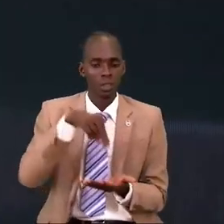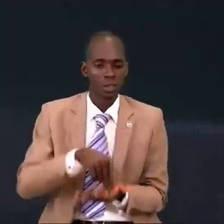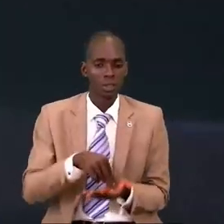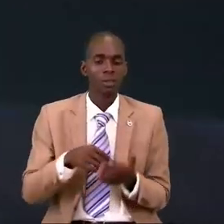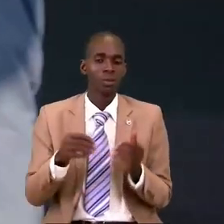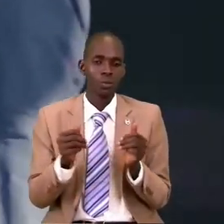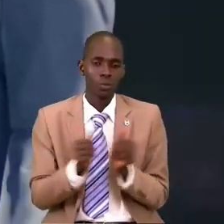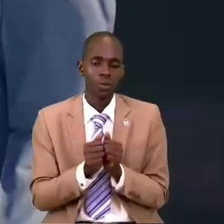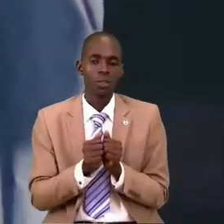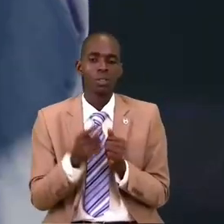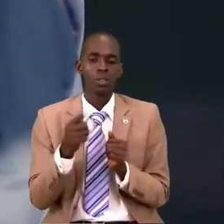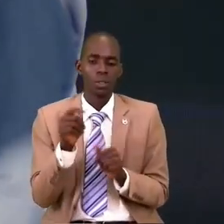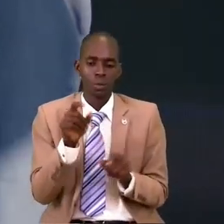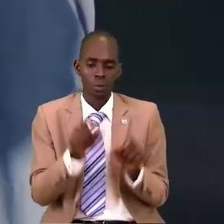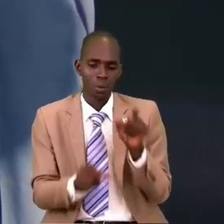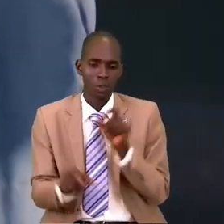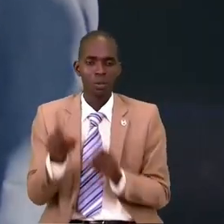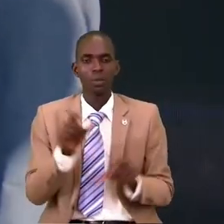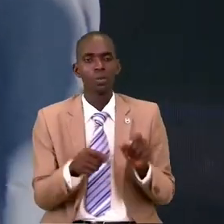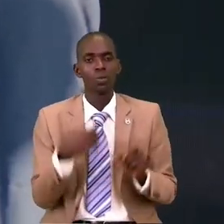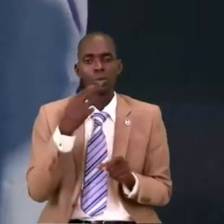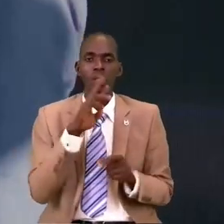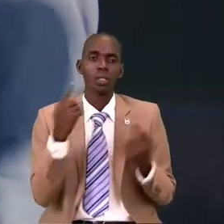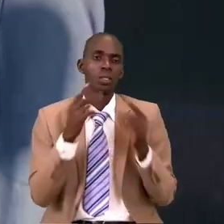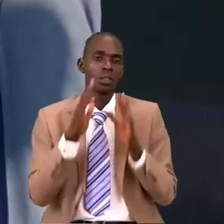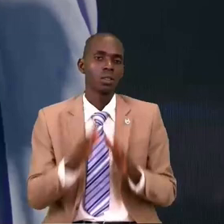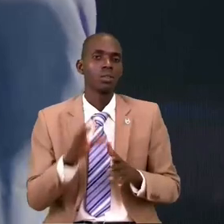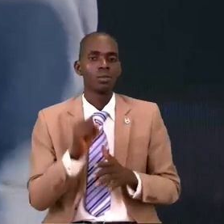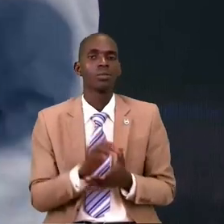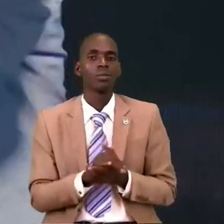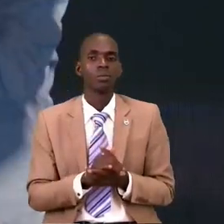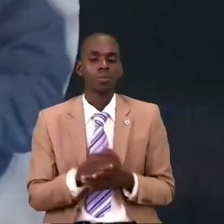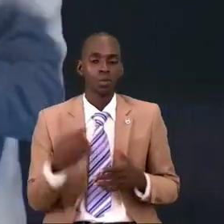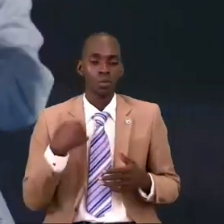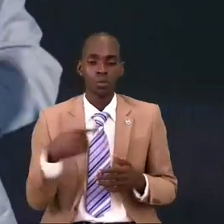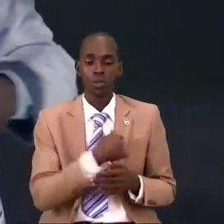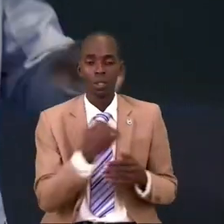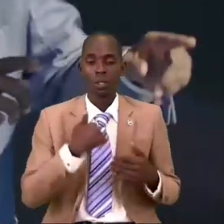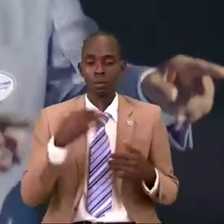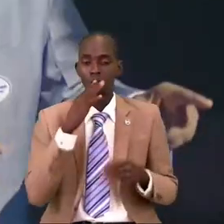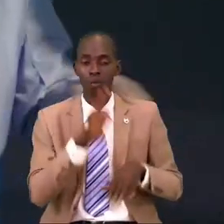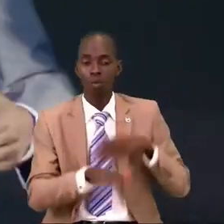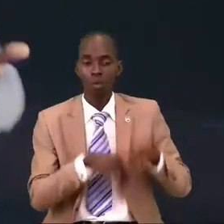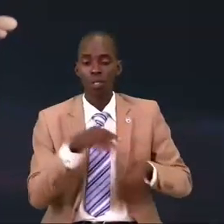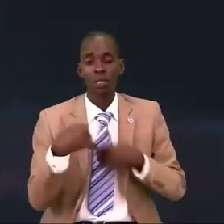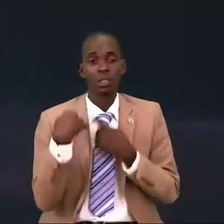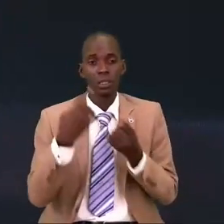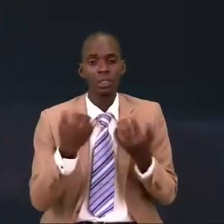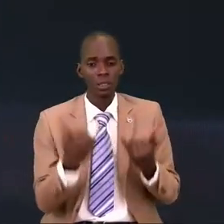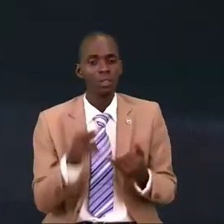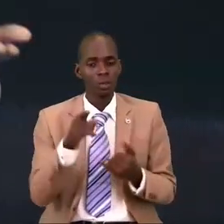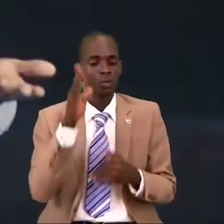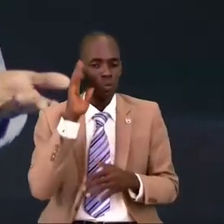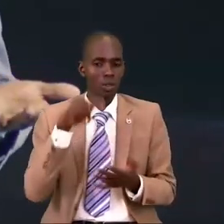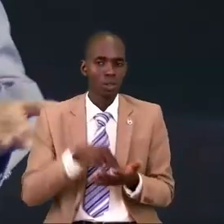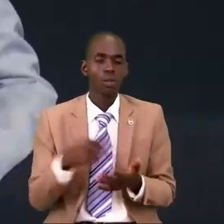Nous marchons avec eux. Maintenant, nous nous arrêtons avec eux. Nous restons même pour eux. Nous ne tenons même pas contre eux. Parce que nous